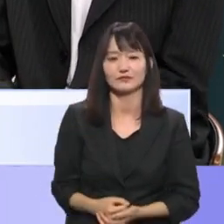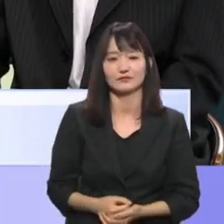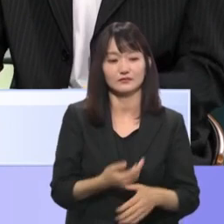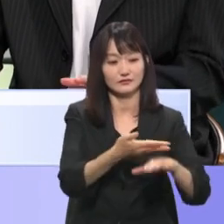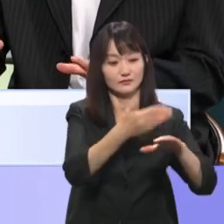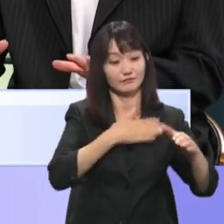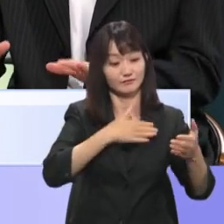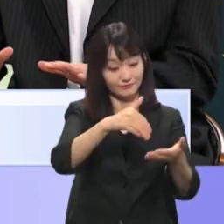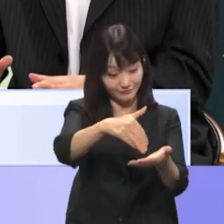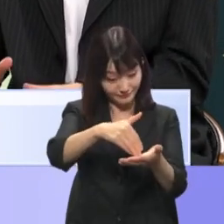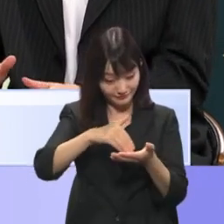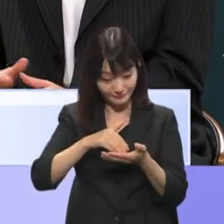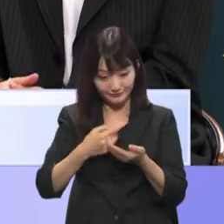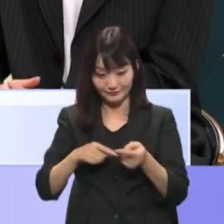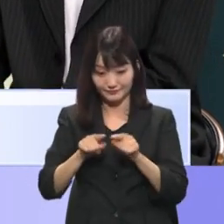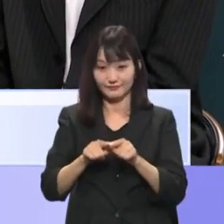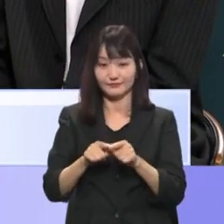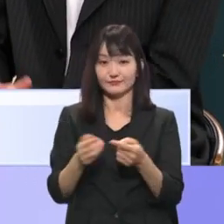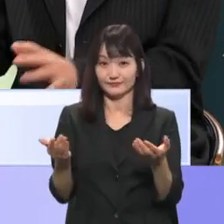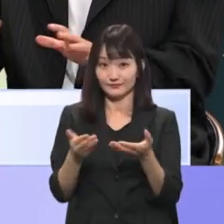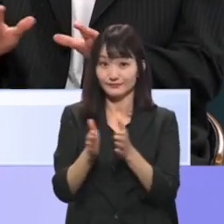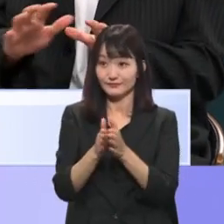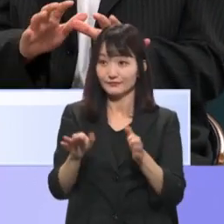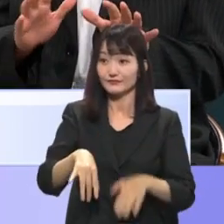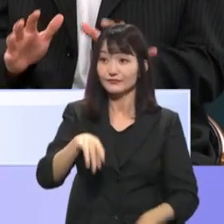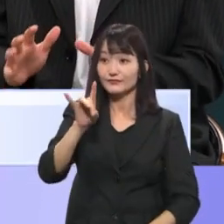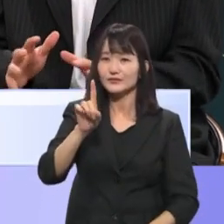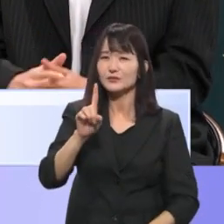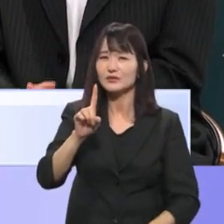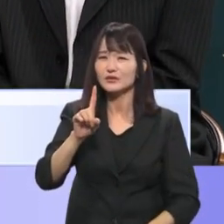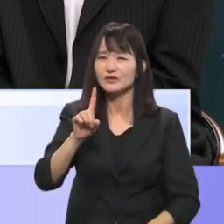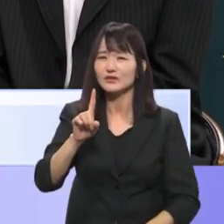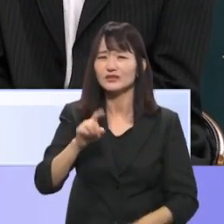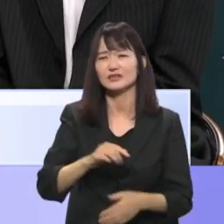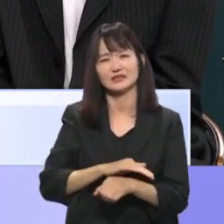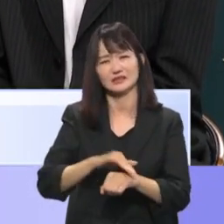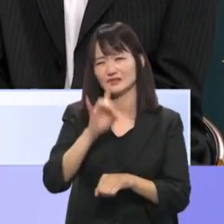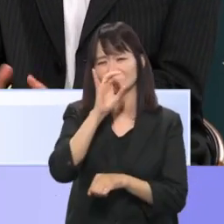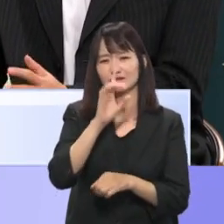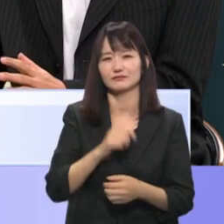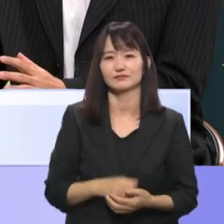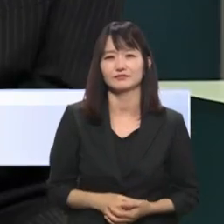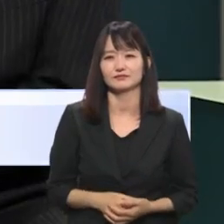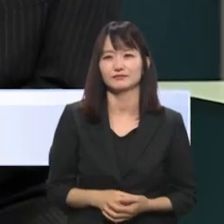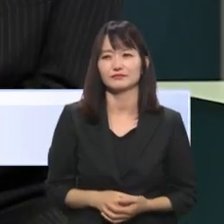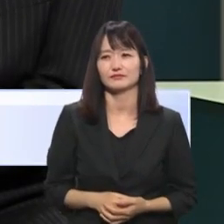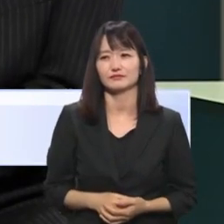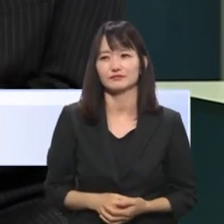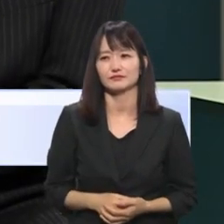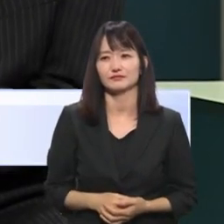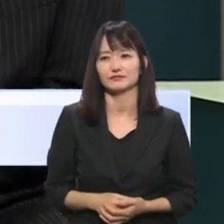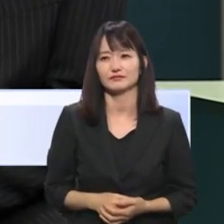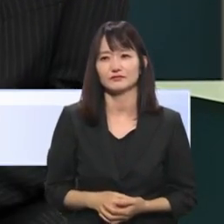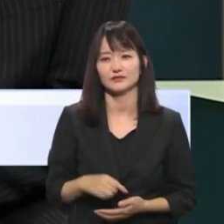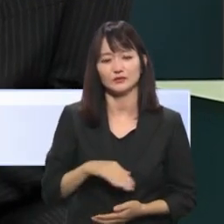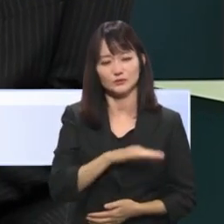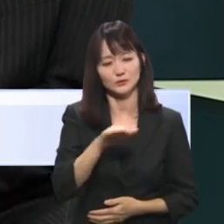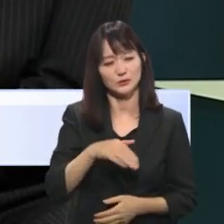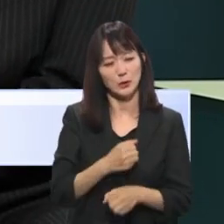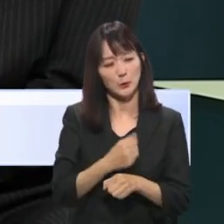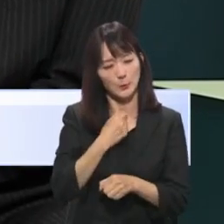같이 이제 시합을 하게 됐는데 처음 했던 거 너무 잘 안 됐었어요 그러다가 저희가 이제 또 해보고 싶은 거를 막 도전을